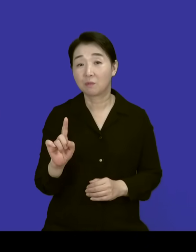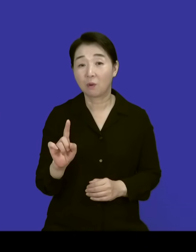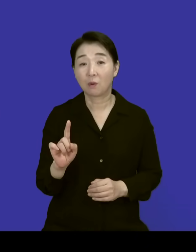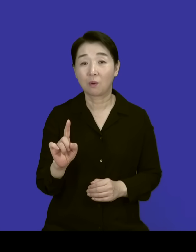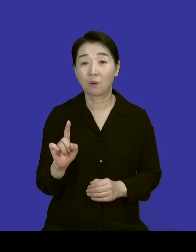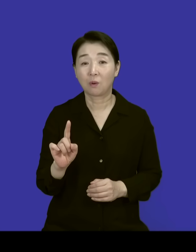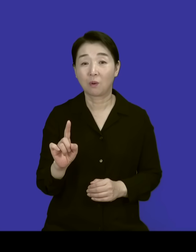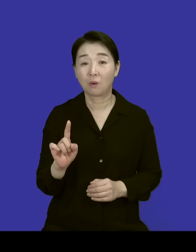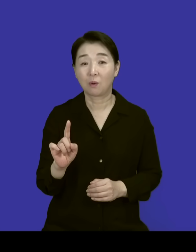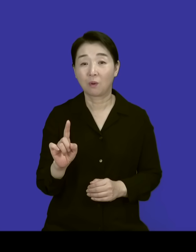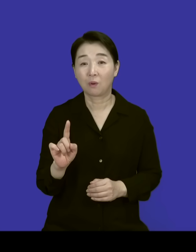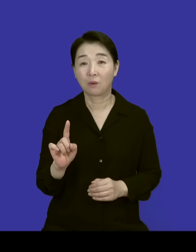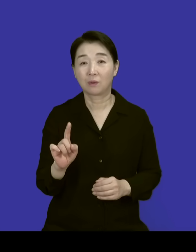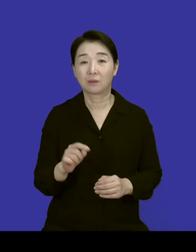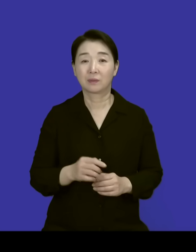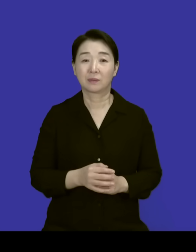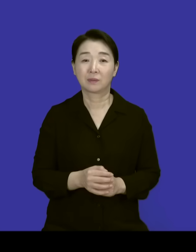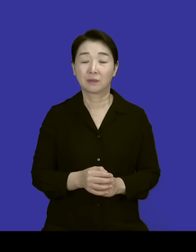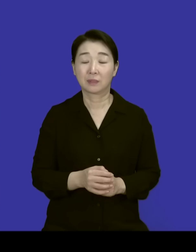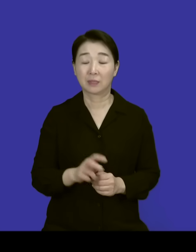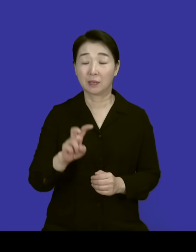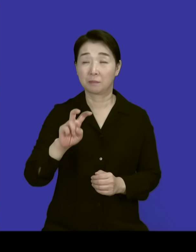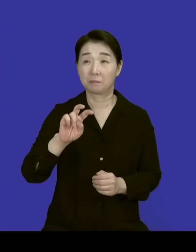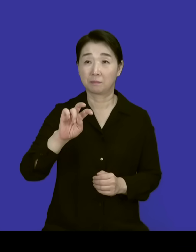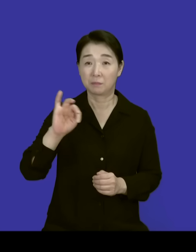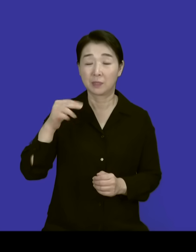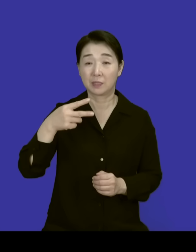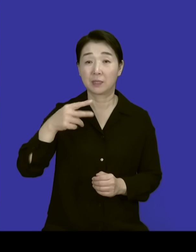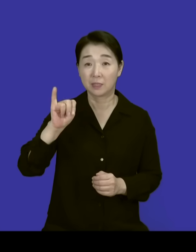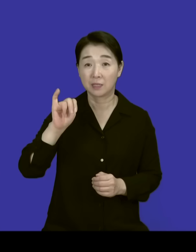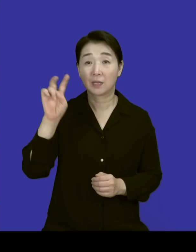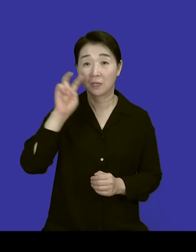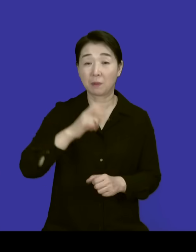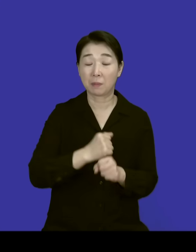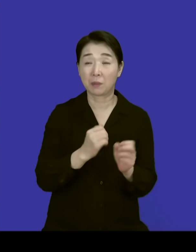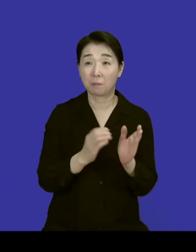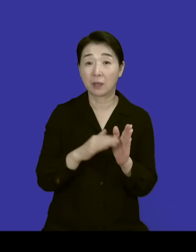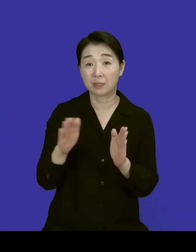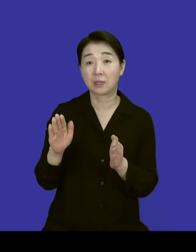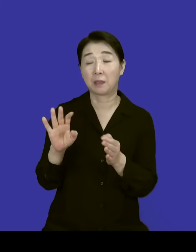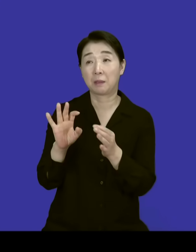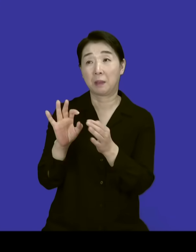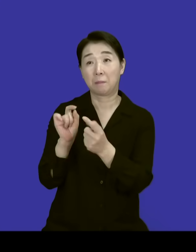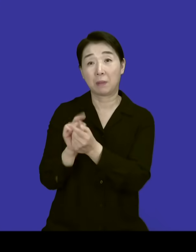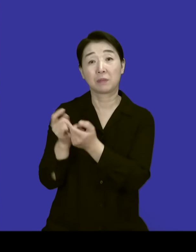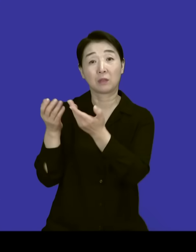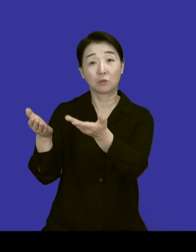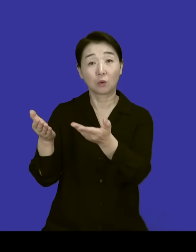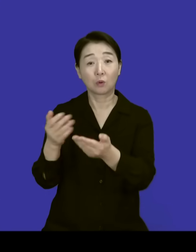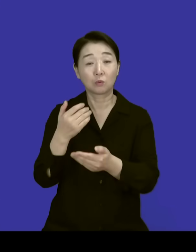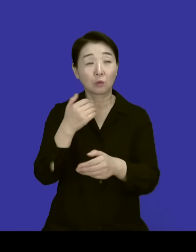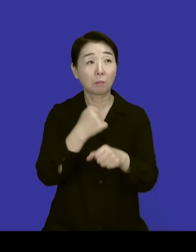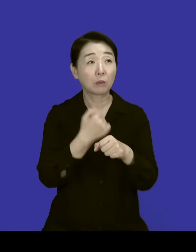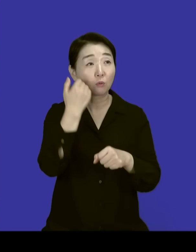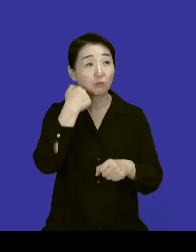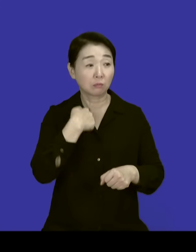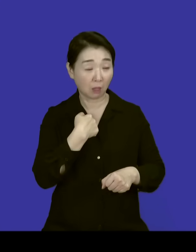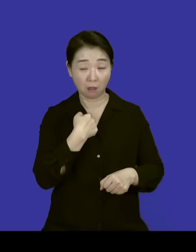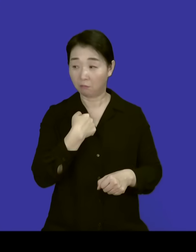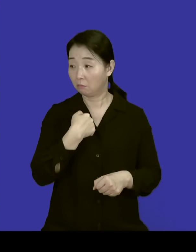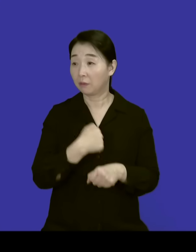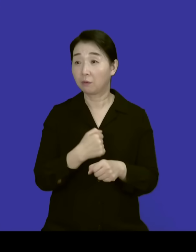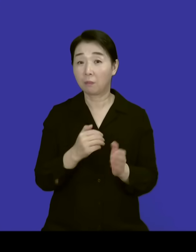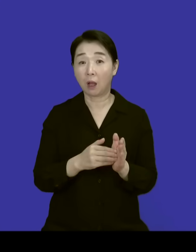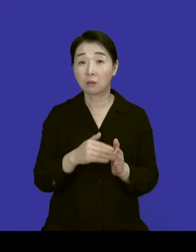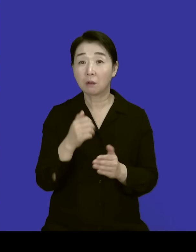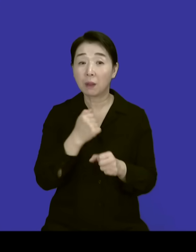저는 그걸 이제 또 미디 음악을 만들까지 그분이 전화해가지고 이제 만나가지고 드렸더니 예. 이거 누가 만들었냐 제가 만들었다고 그랬더니